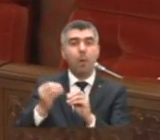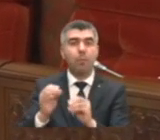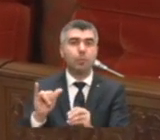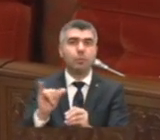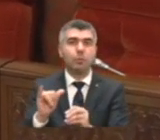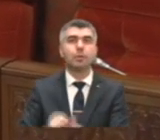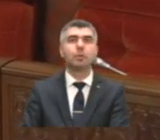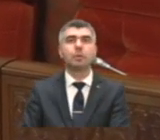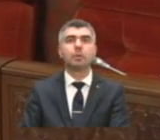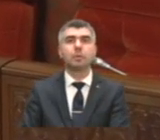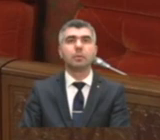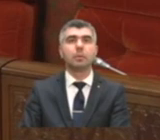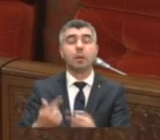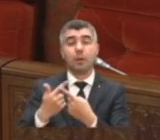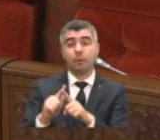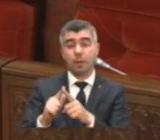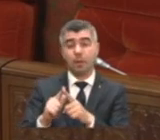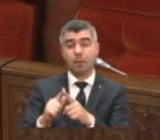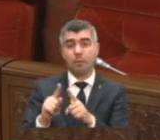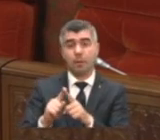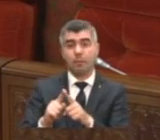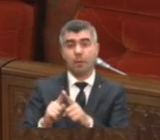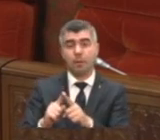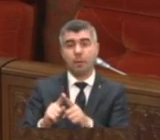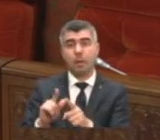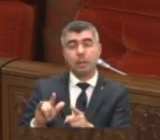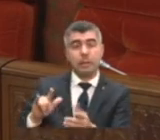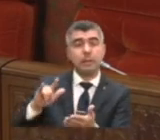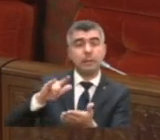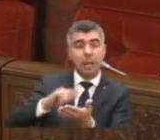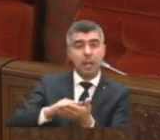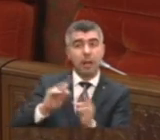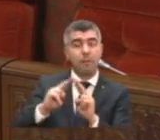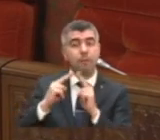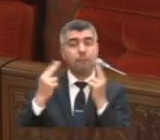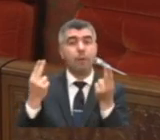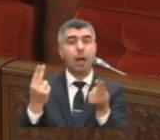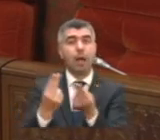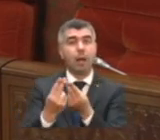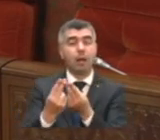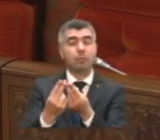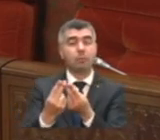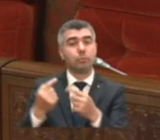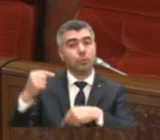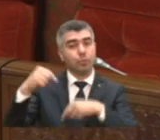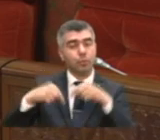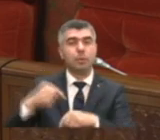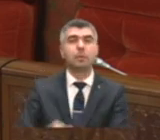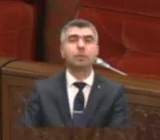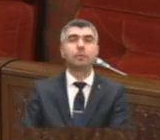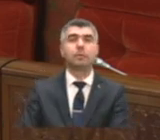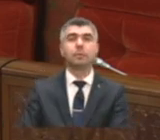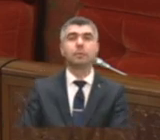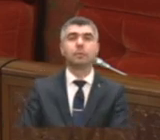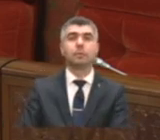حقيقة التوفر ديال خطوط ملكية خطوط سمحوا لي دولية باش توصل لهذ المطارات،